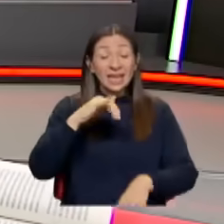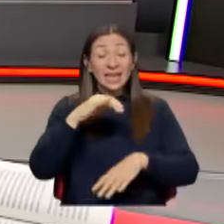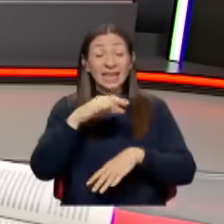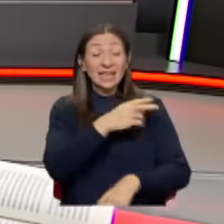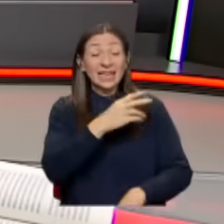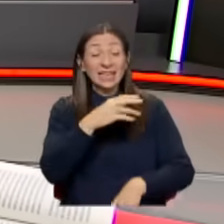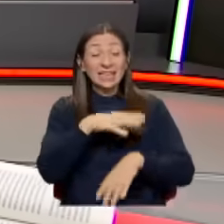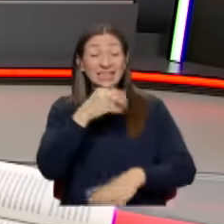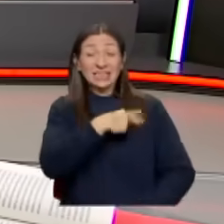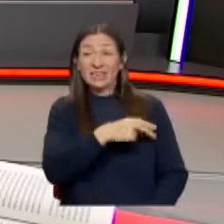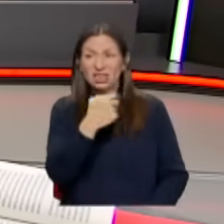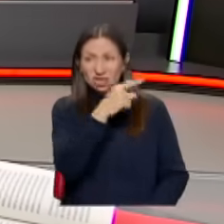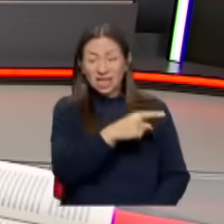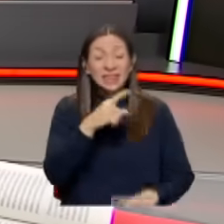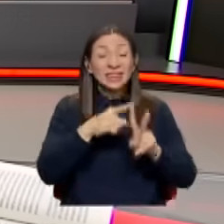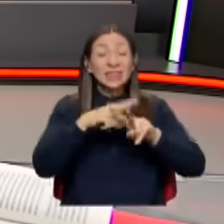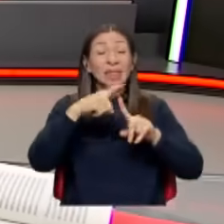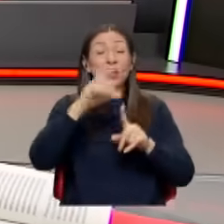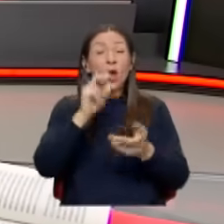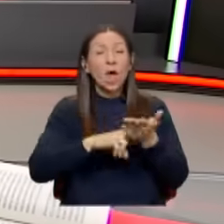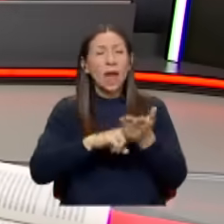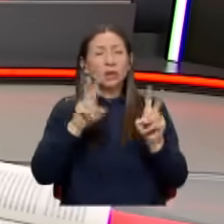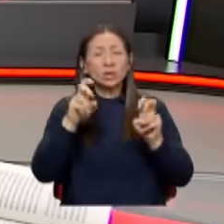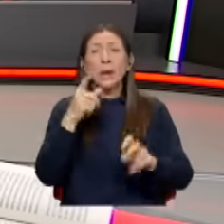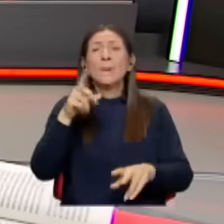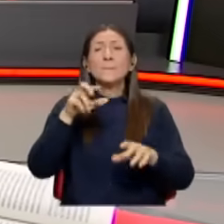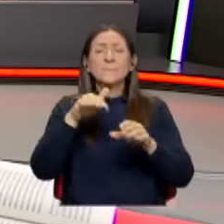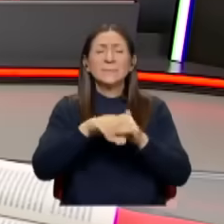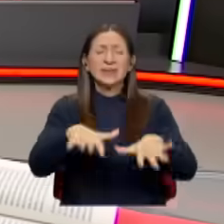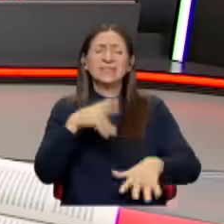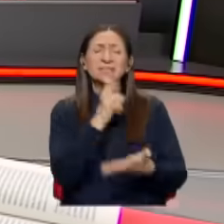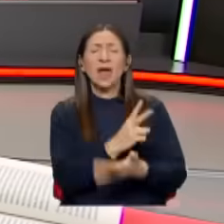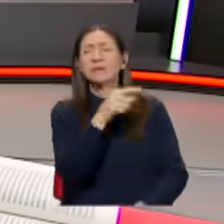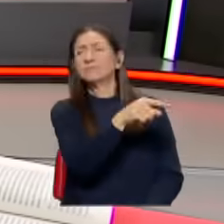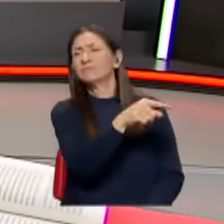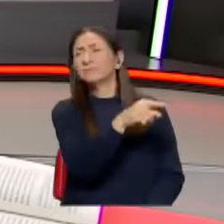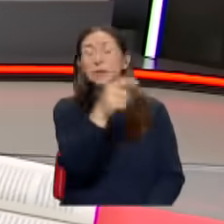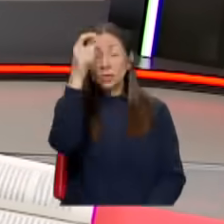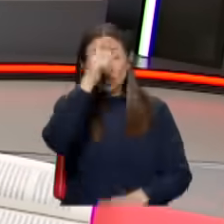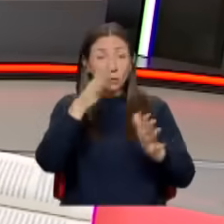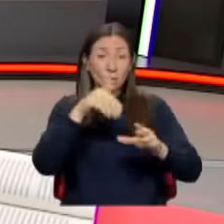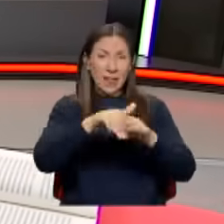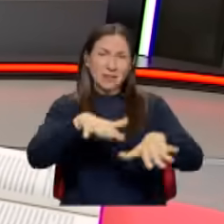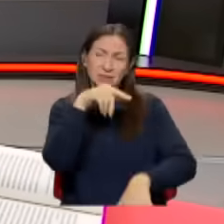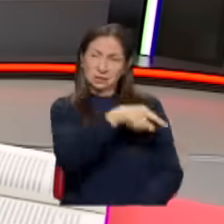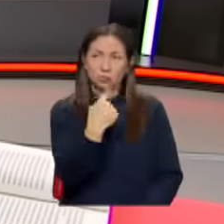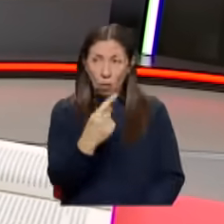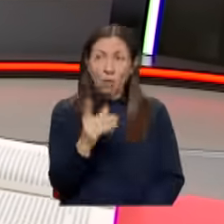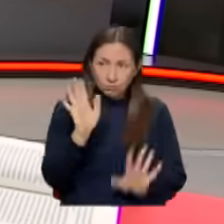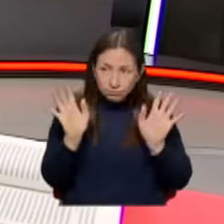İsveç'in NATO üyeliği konusunda Cumhurbaşkanı Erdoğan diyor ki parlamento karar verecek. Türkiye Büyük Millet Meclisi'nden